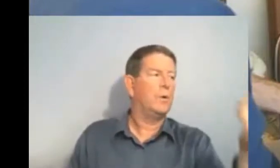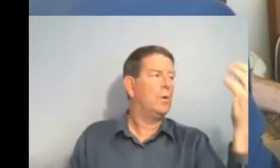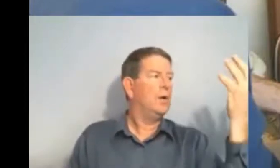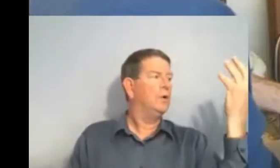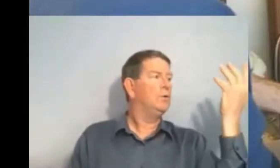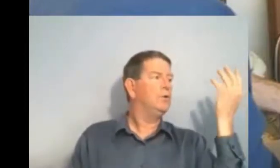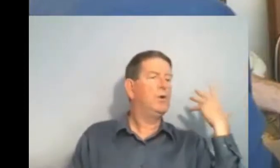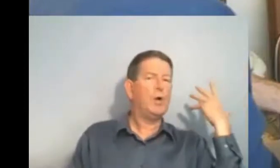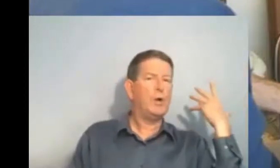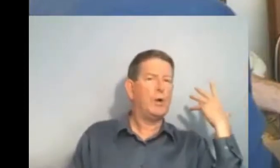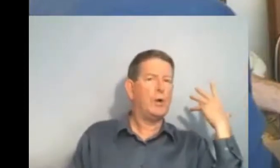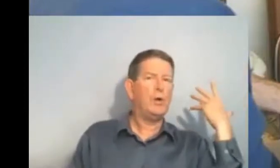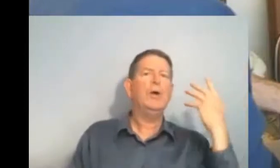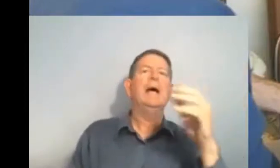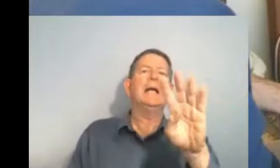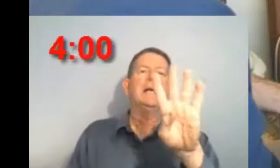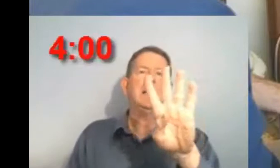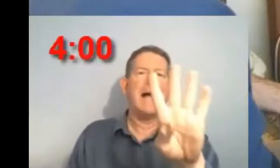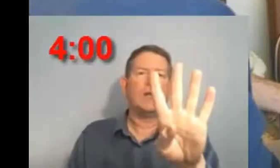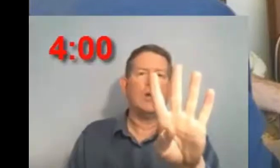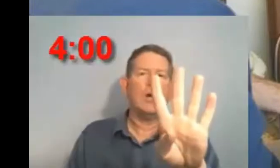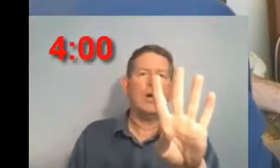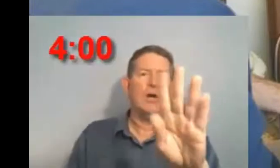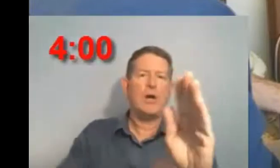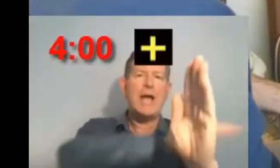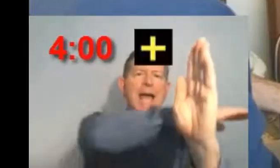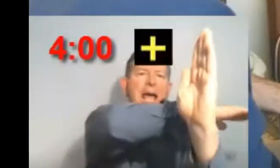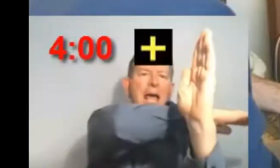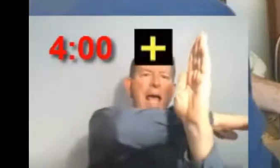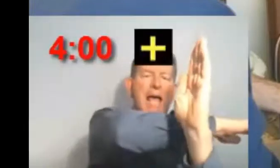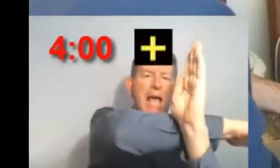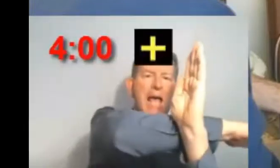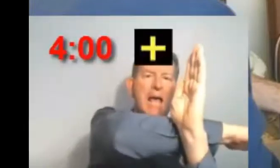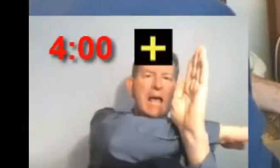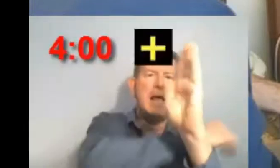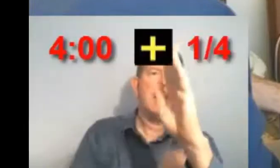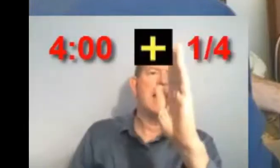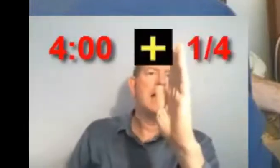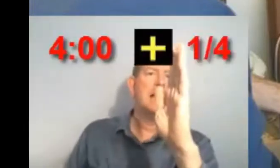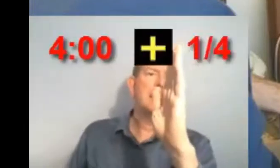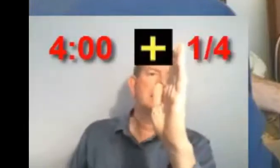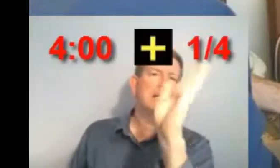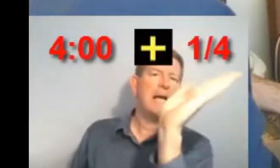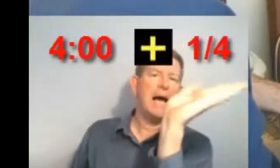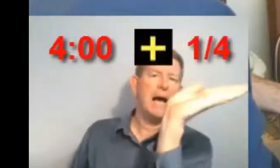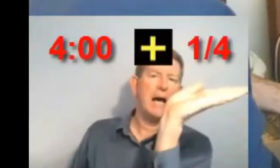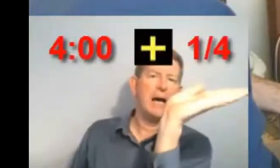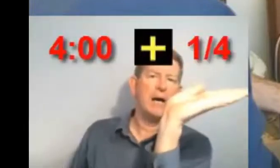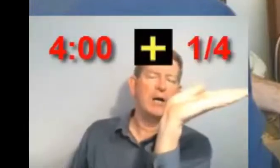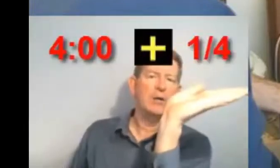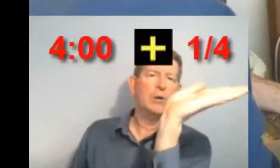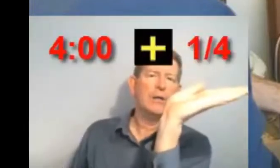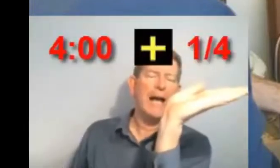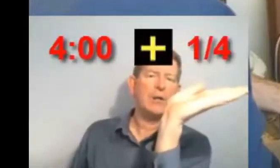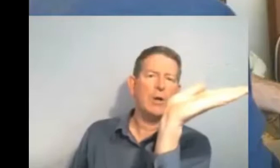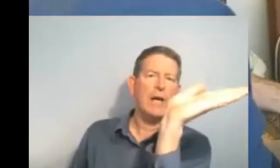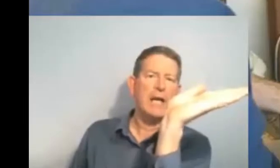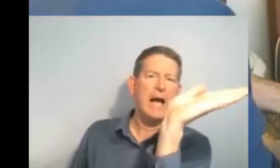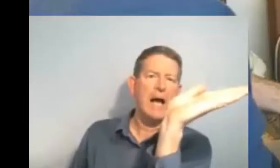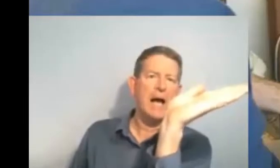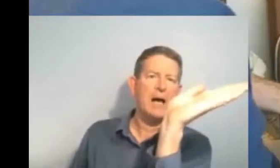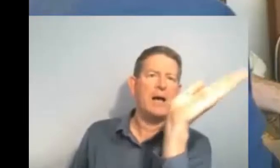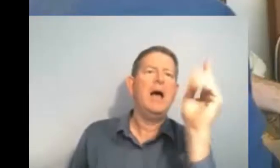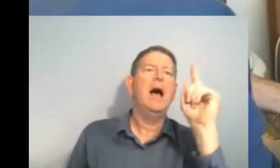mon bureau de 4 heures et quart. De 4